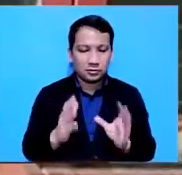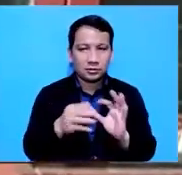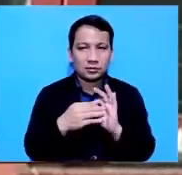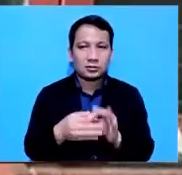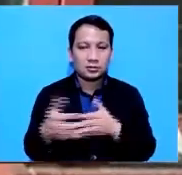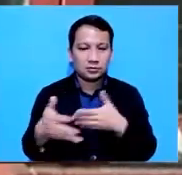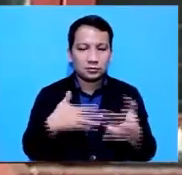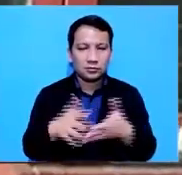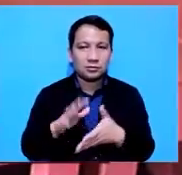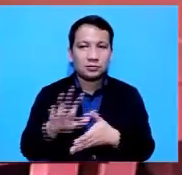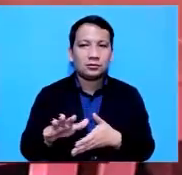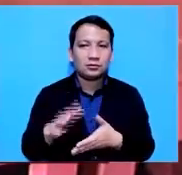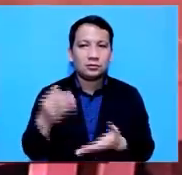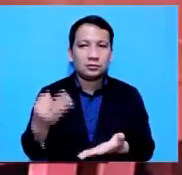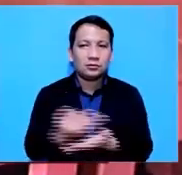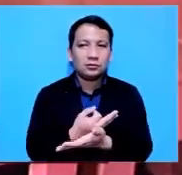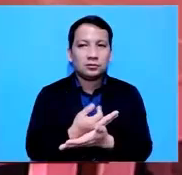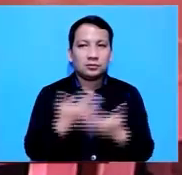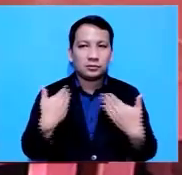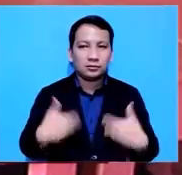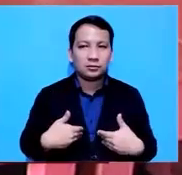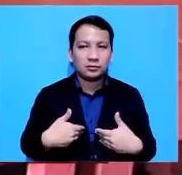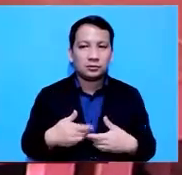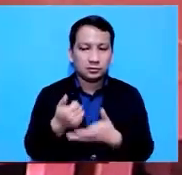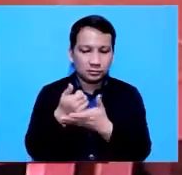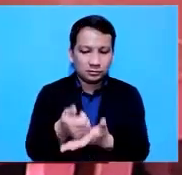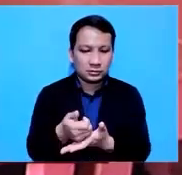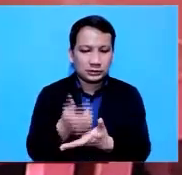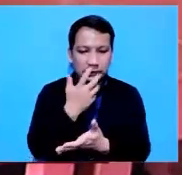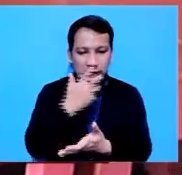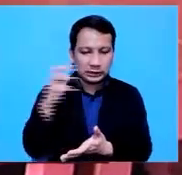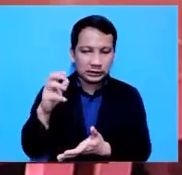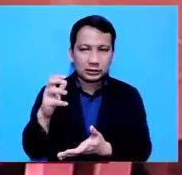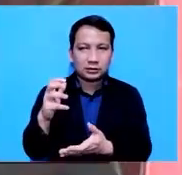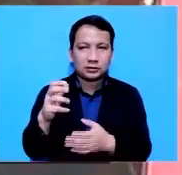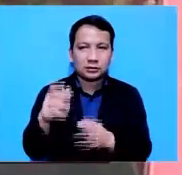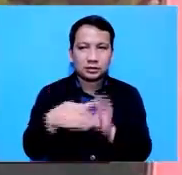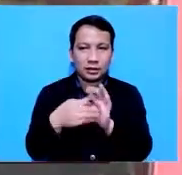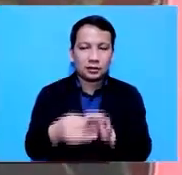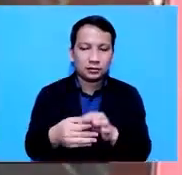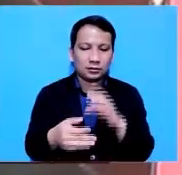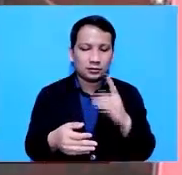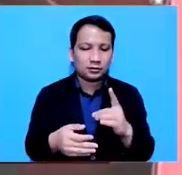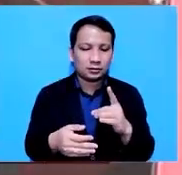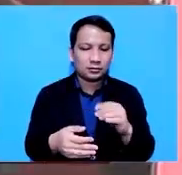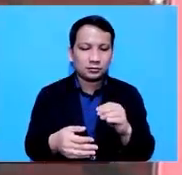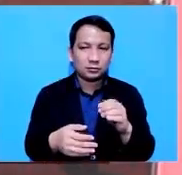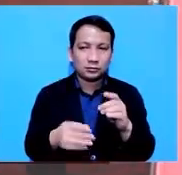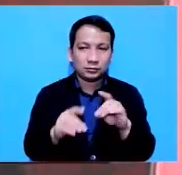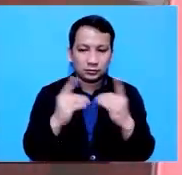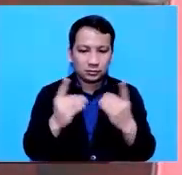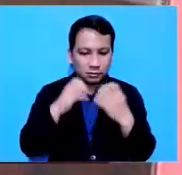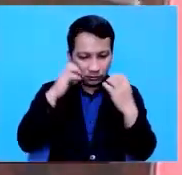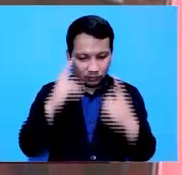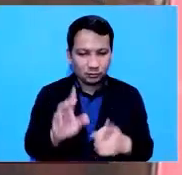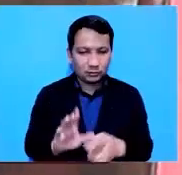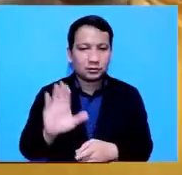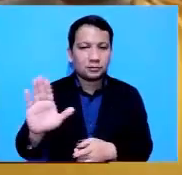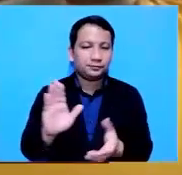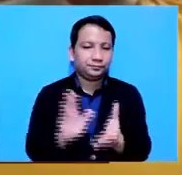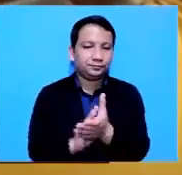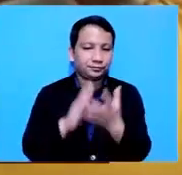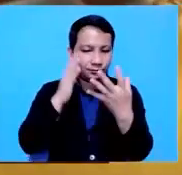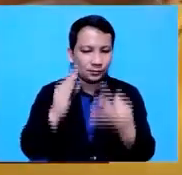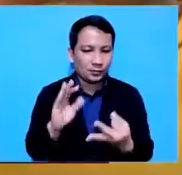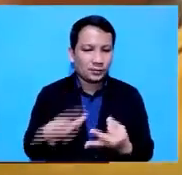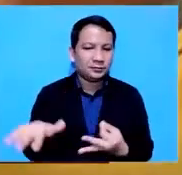ng preskong damit para makatulong sa mainit na panahon. Sabi ng Department of Education, nasa mga eskwelahan ang diskarte